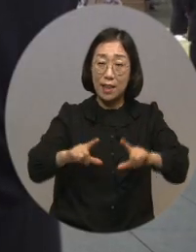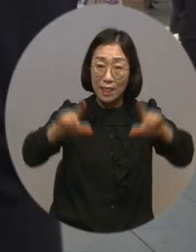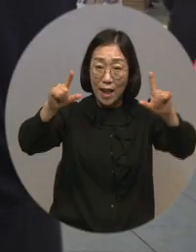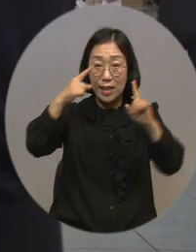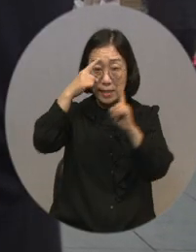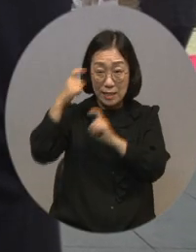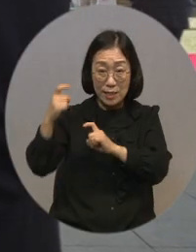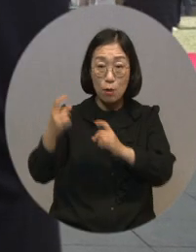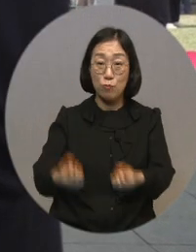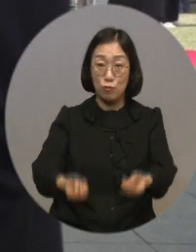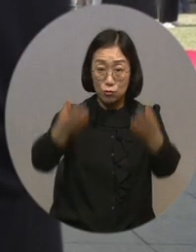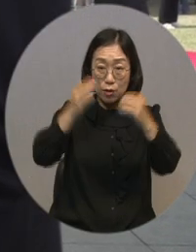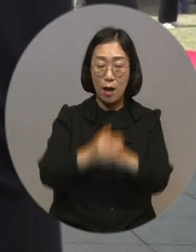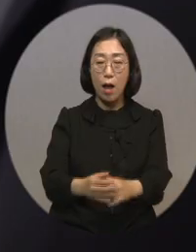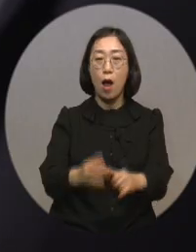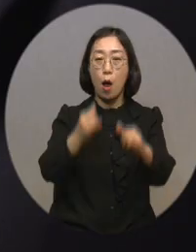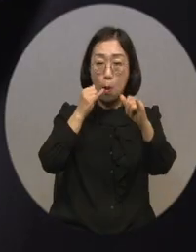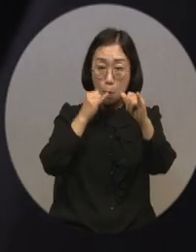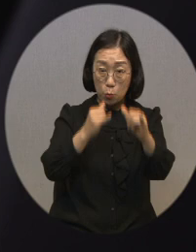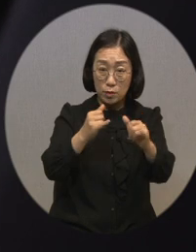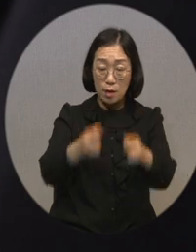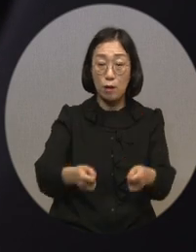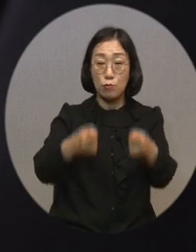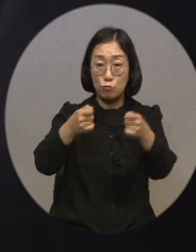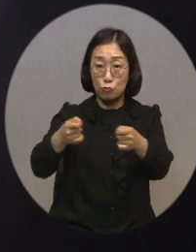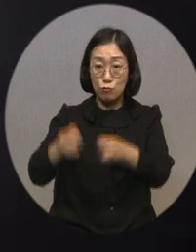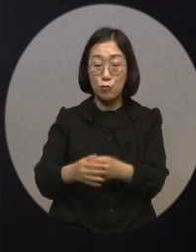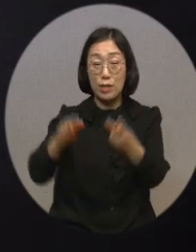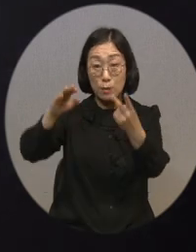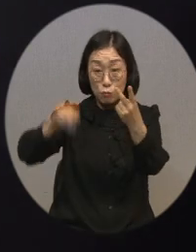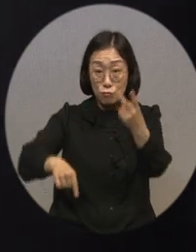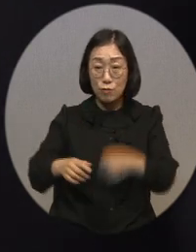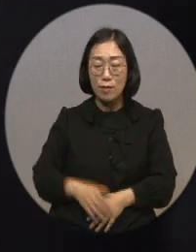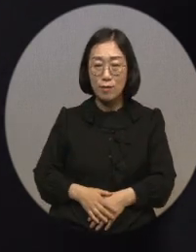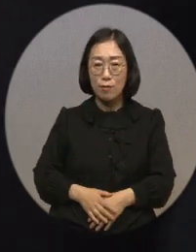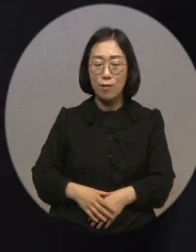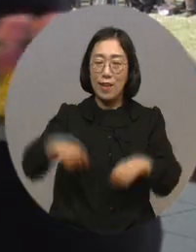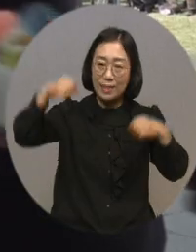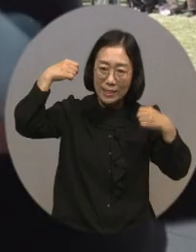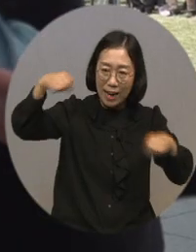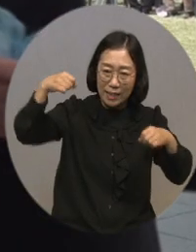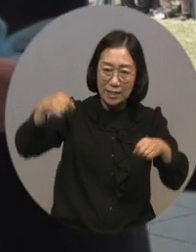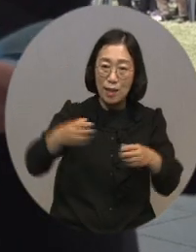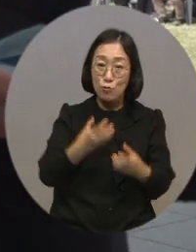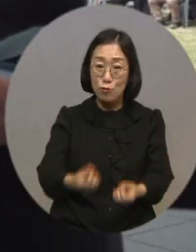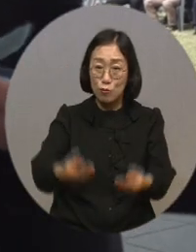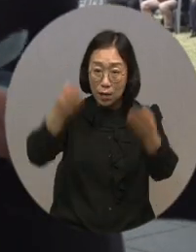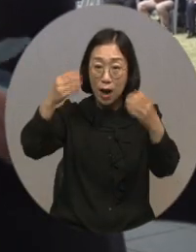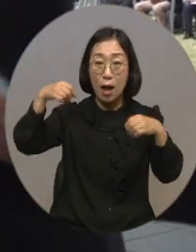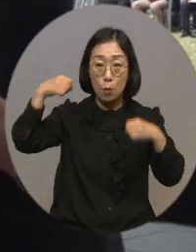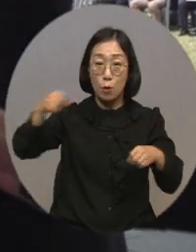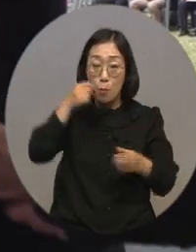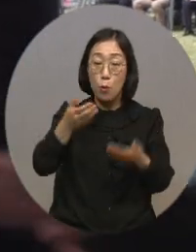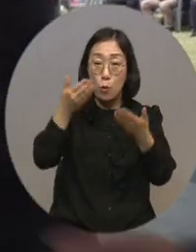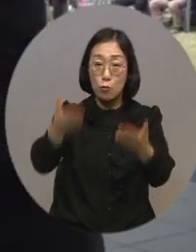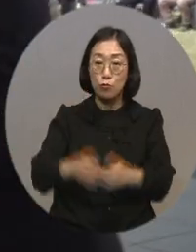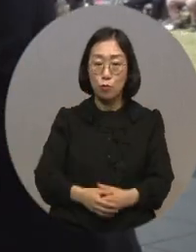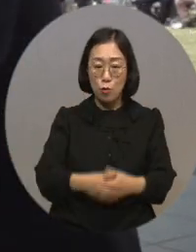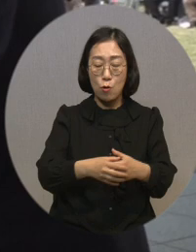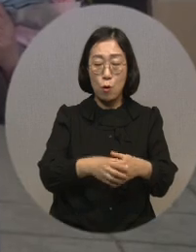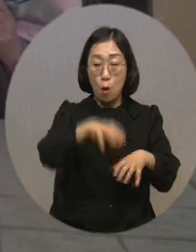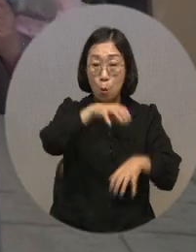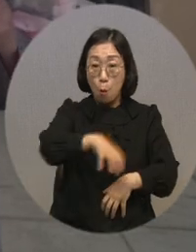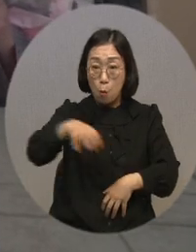기념식과 유공자 표창 시상식으로, 2부에서는 장애인 장기자랑 및 축하 공연과 함께 40여 개